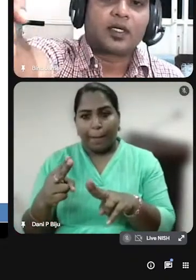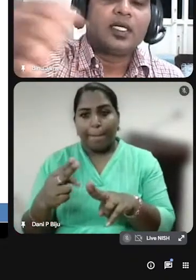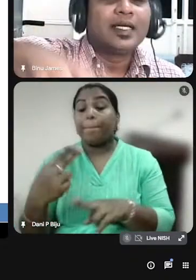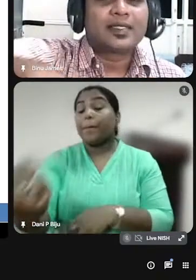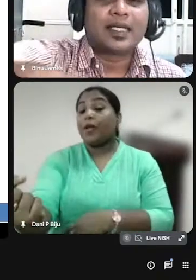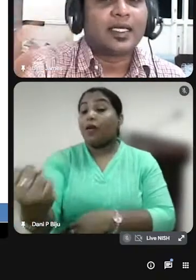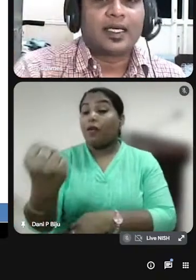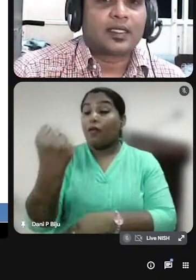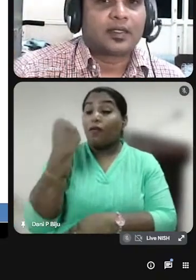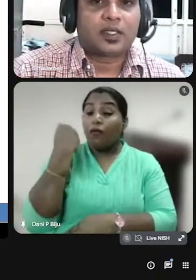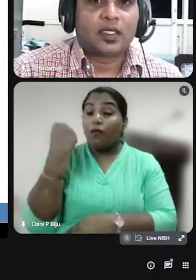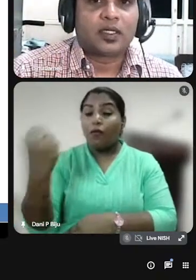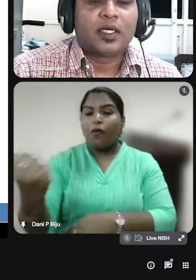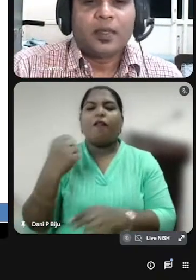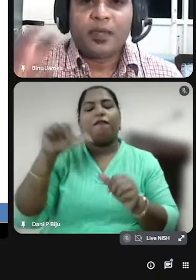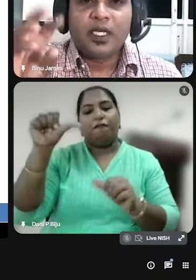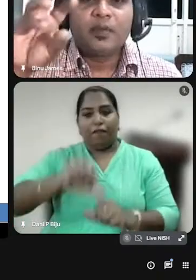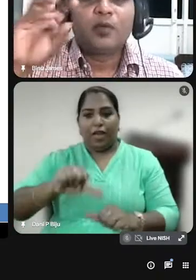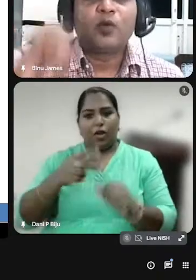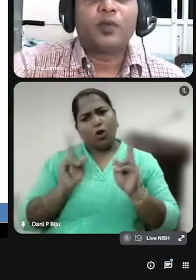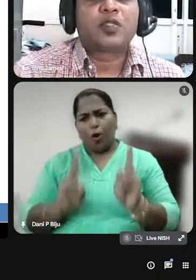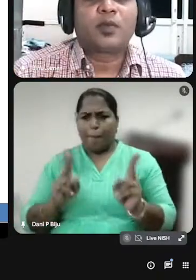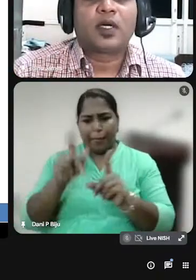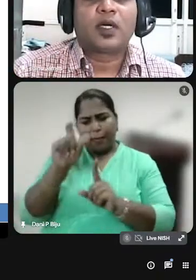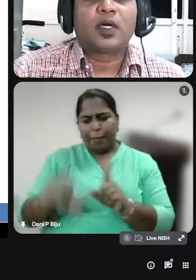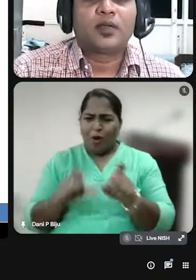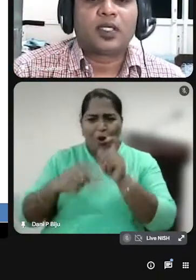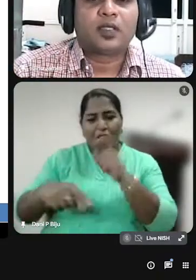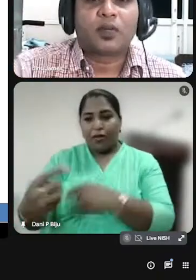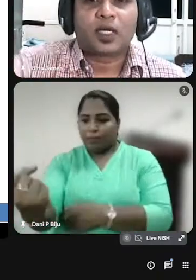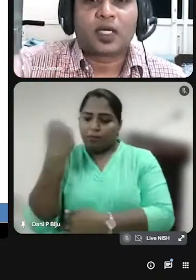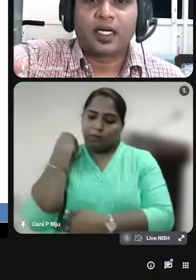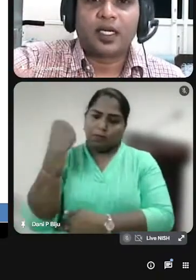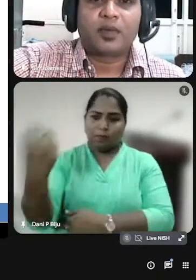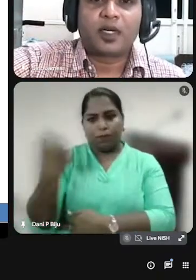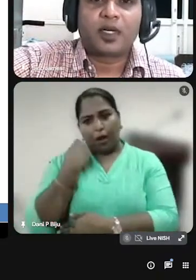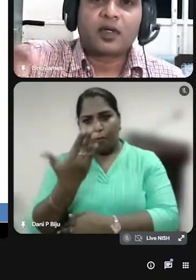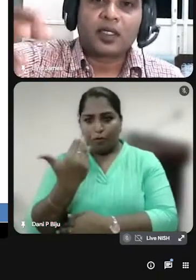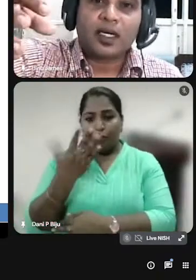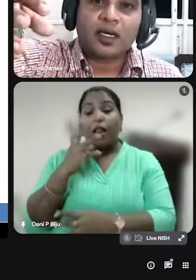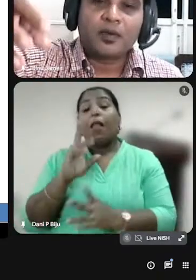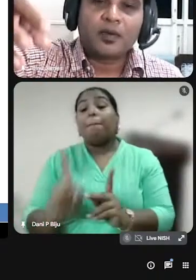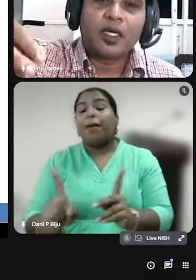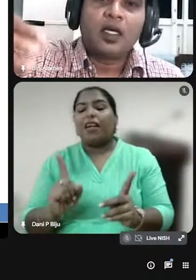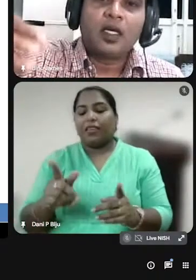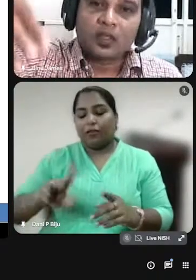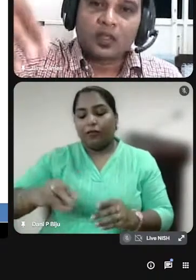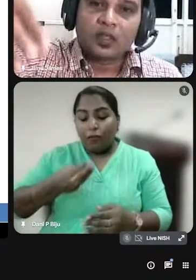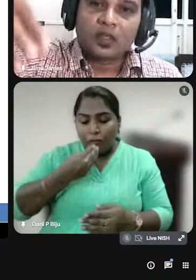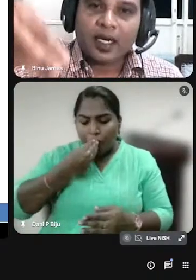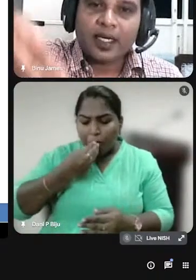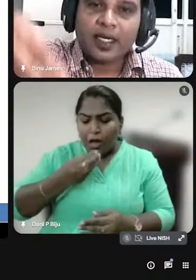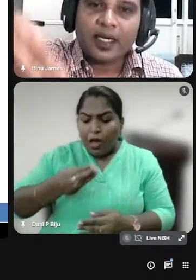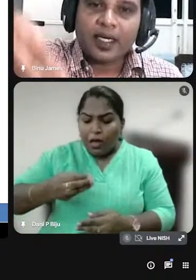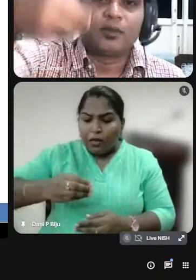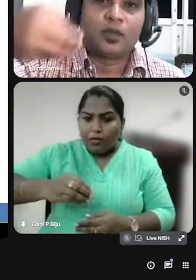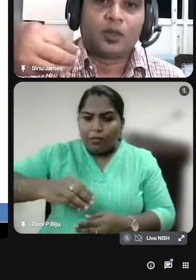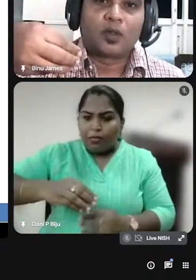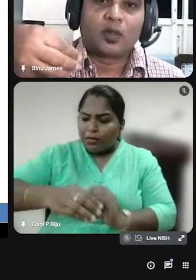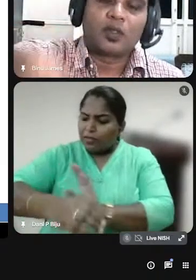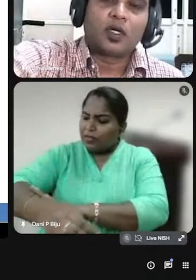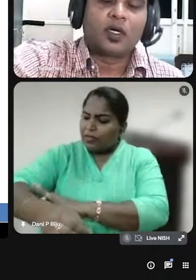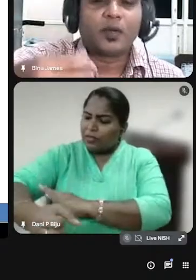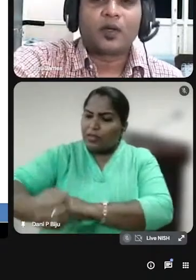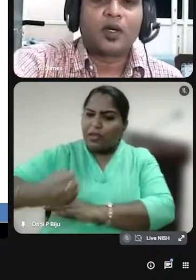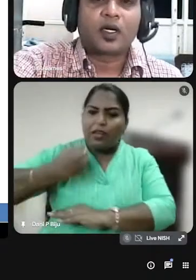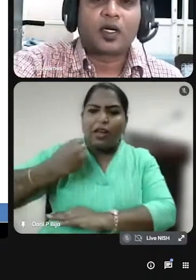ചെയ്യാനായിട്ട് അവർക്ക് സാധിക്കാത്ത അവസ്ഥ. മിനിമൽ മൂവ്മെന്റ്സ് മാത്രമേ അവർ ചെയ്യും. ഭക്ഷണം കഴിക്കുമ്പോഴാണ് അവർക്ക് നല്ലപോലെ ഒന്ന് വാരിയെടുക്കാൻ